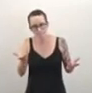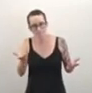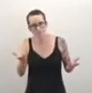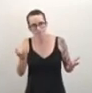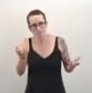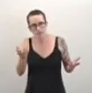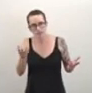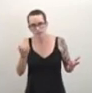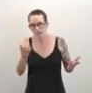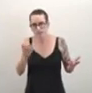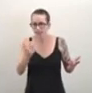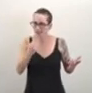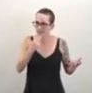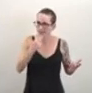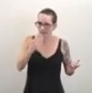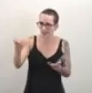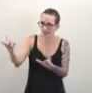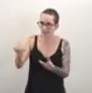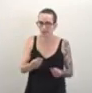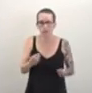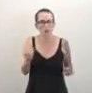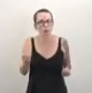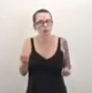pas de logique de la qualité d'accueil.